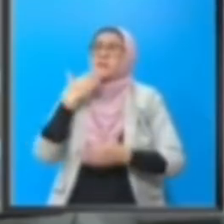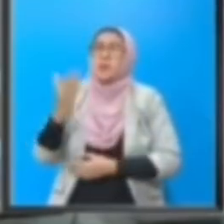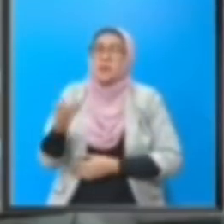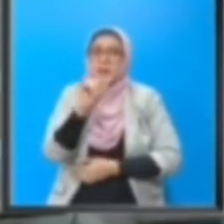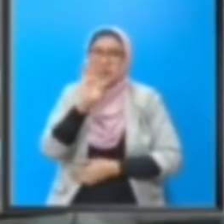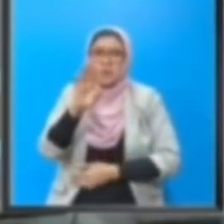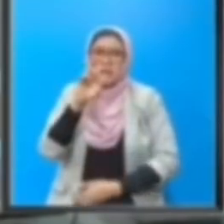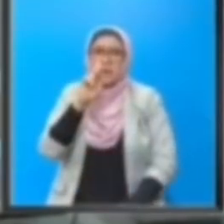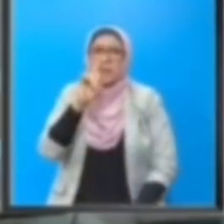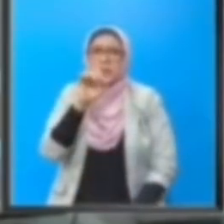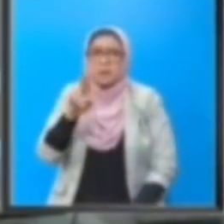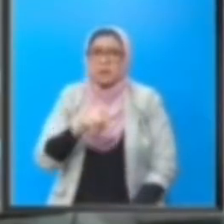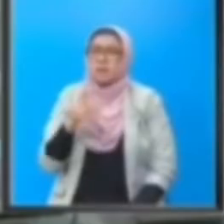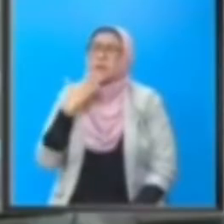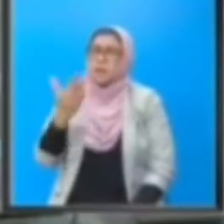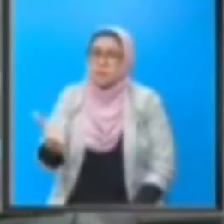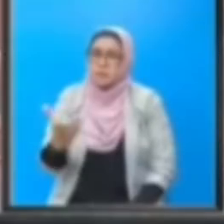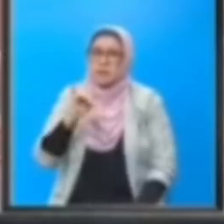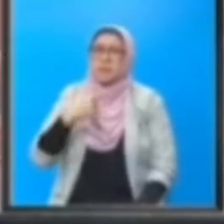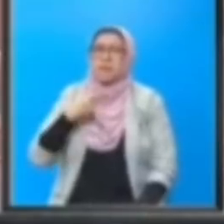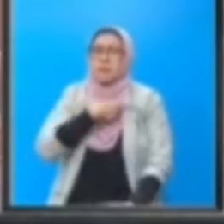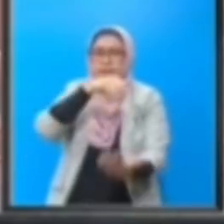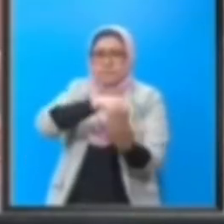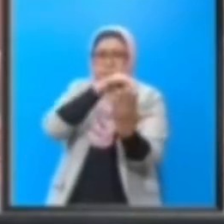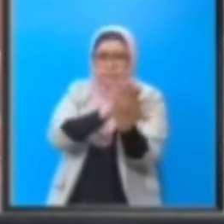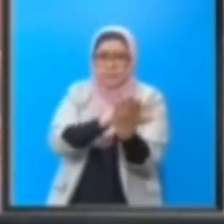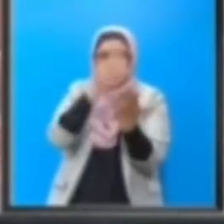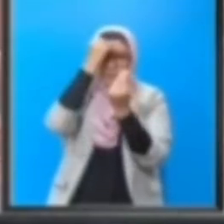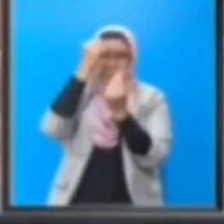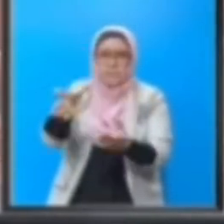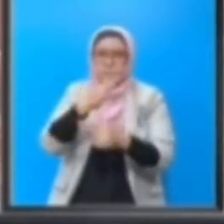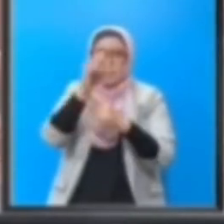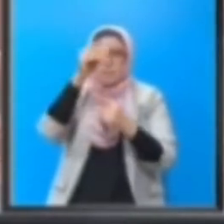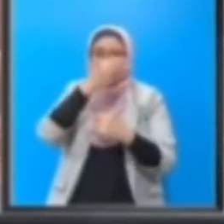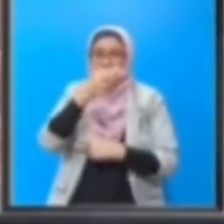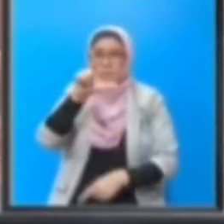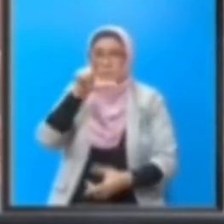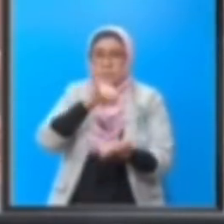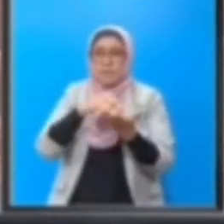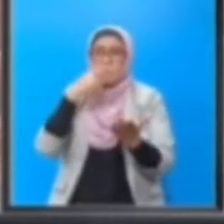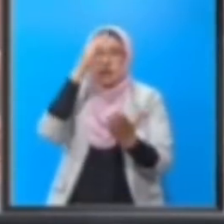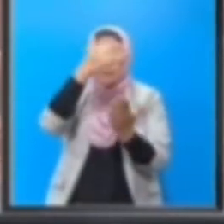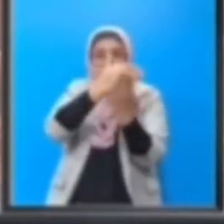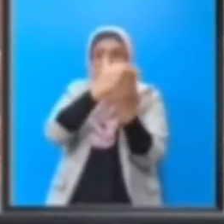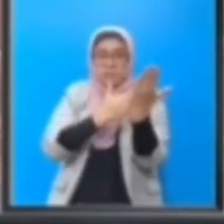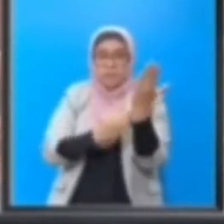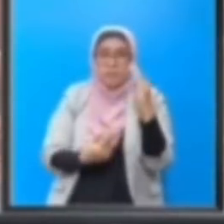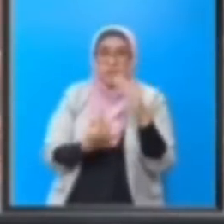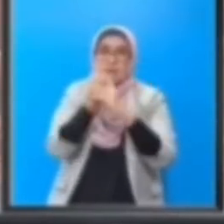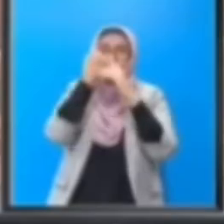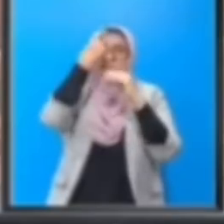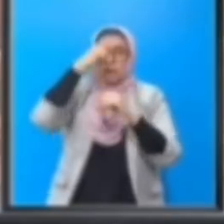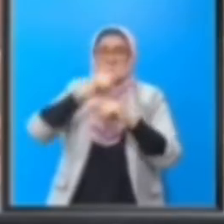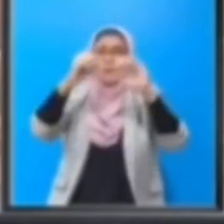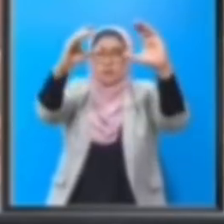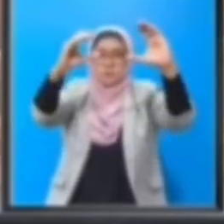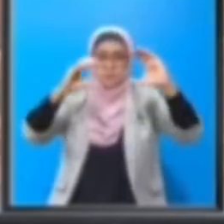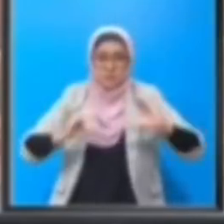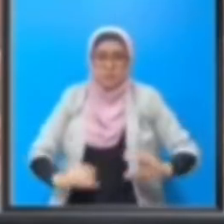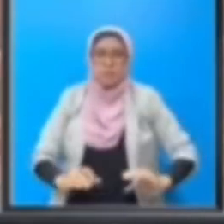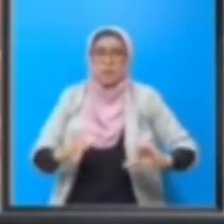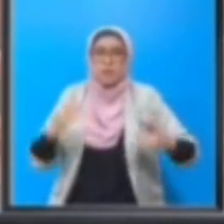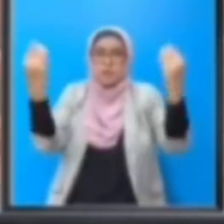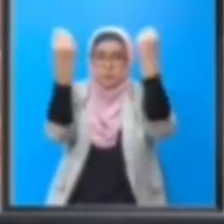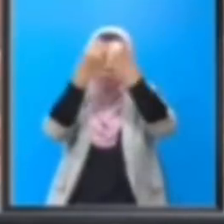Berhormat Kang. Kita ambil maklum perkara tersebut dan perlu dibangkitkan dalam tata cara untuk kita menghitung belah bagian